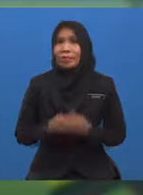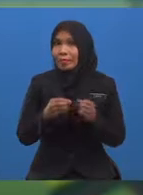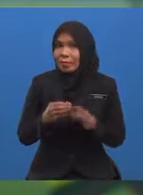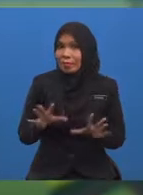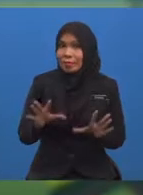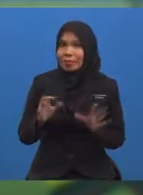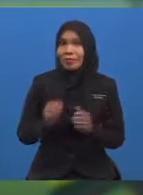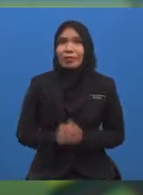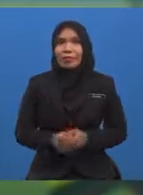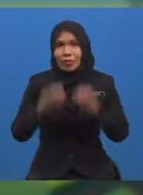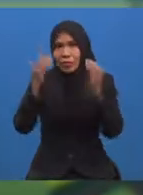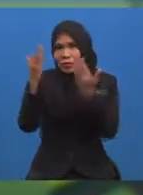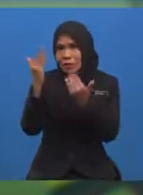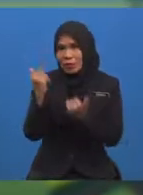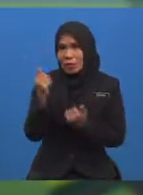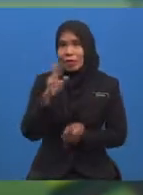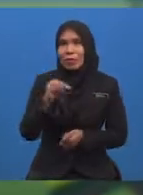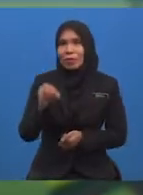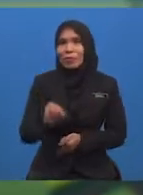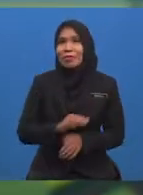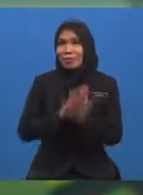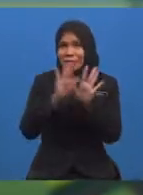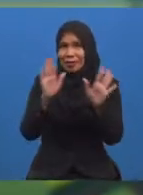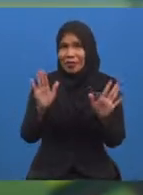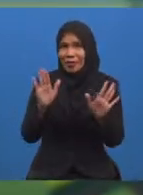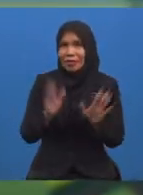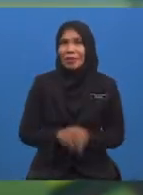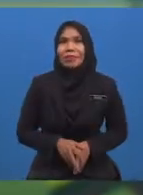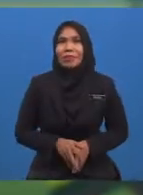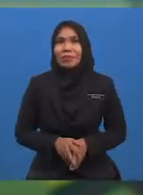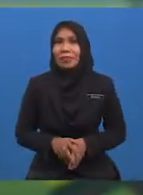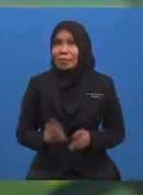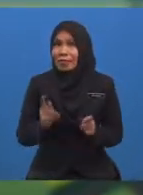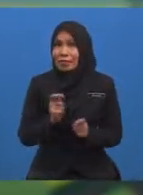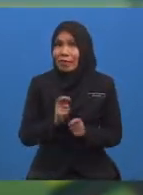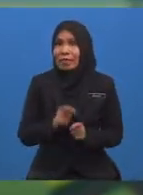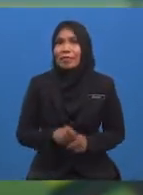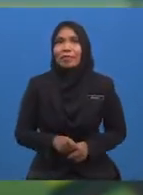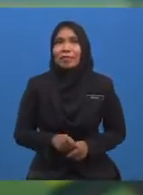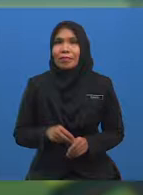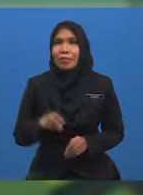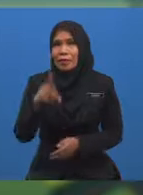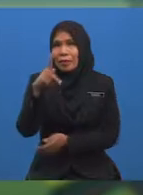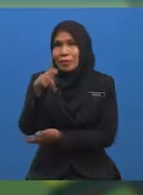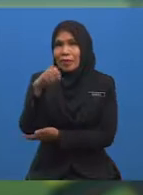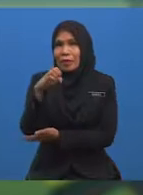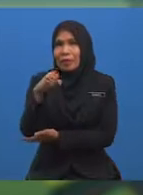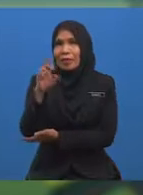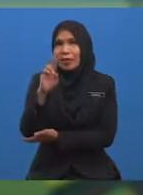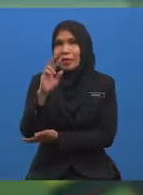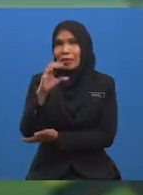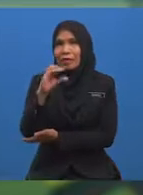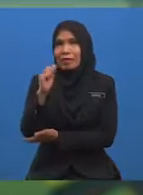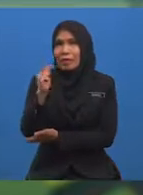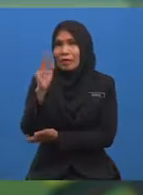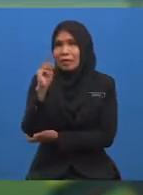Cikgu harap murid-murid jelas tentang percambahan biji benih itu tadi ya.